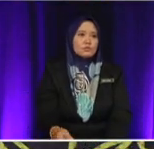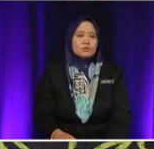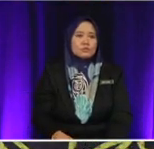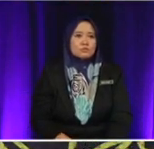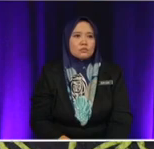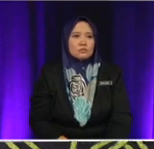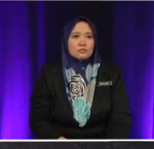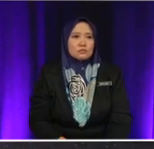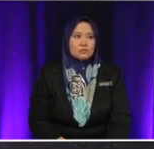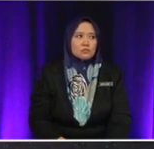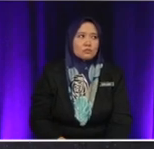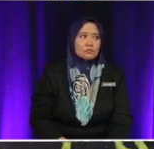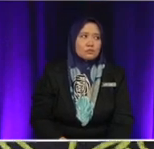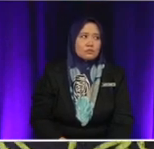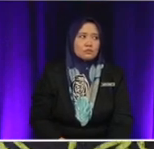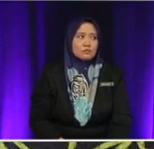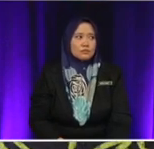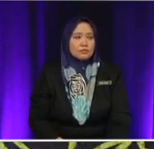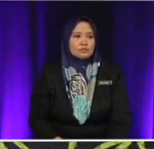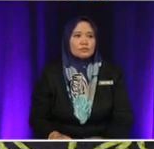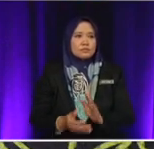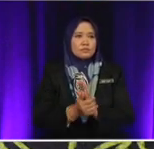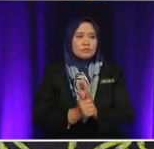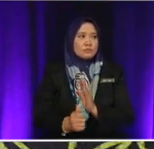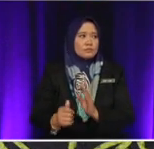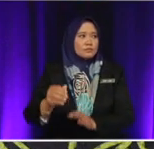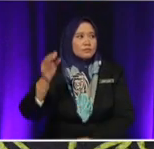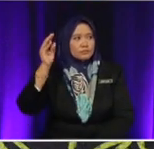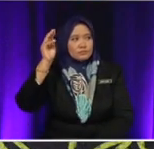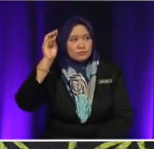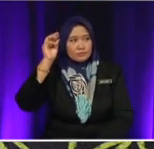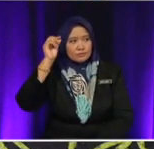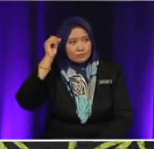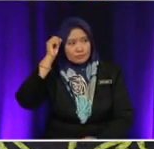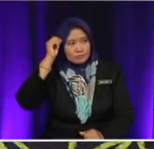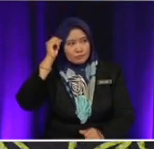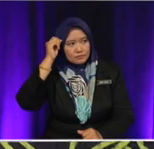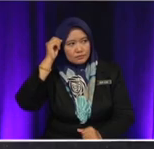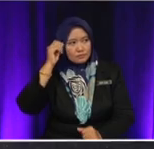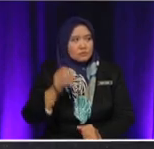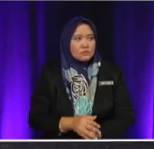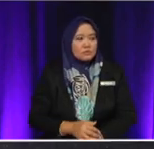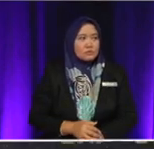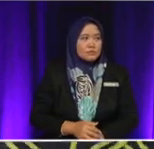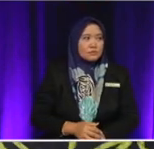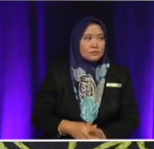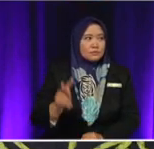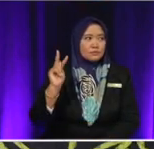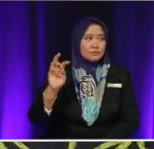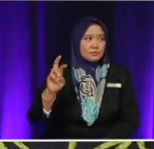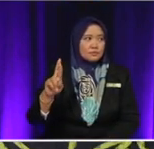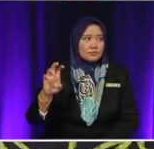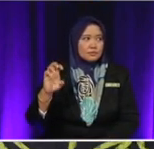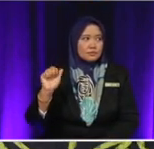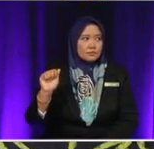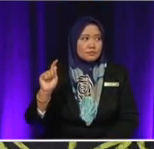Baik cikgu. Kemahiran berfikir secara kreatif ialah kebolehan mencerna dan menghasilkan idea